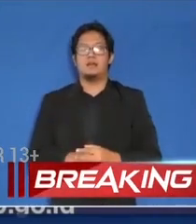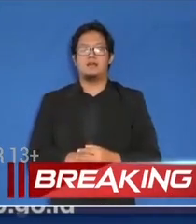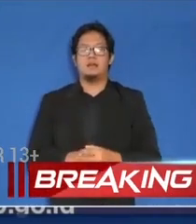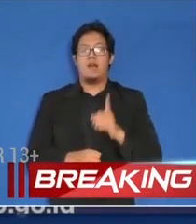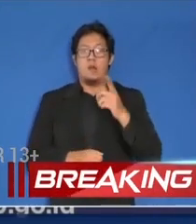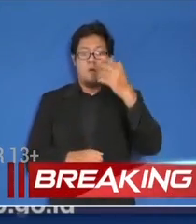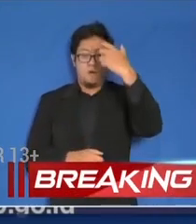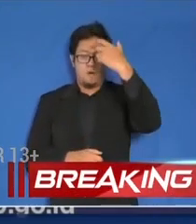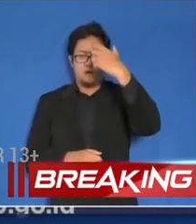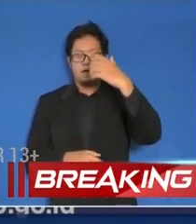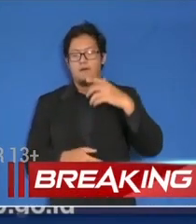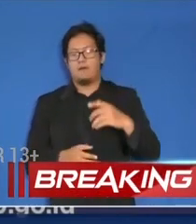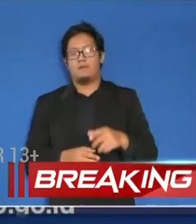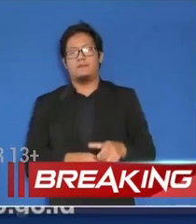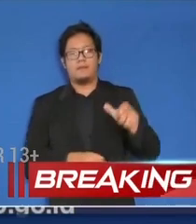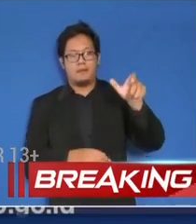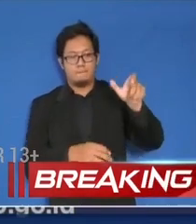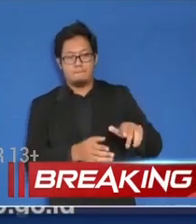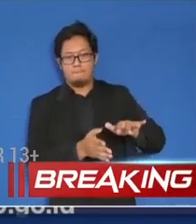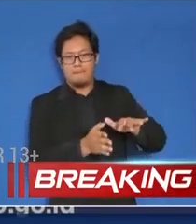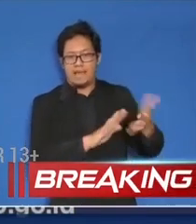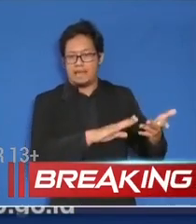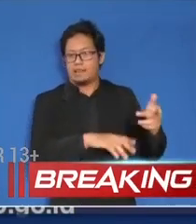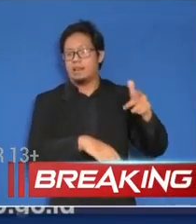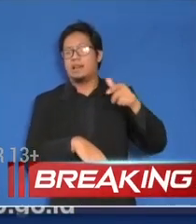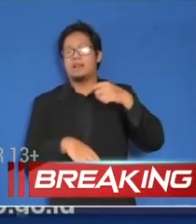orang membiarkan mayat tidak dikuburkan. Ini